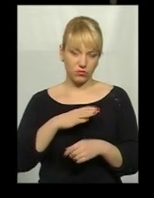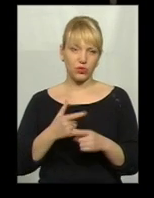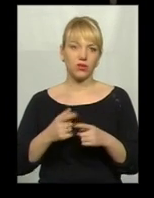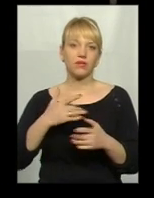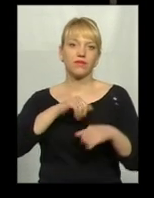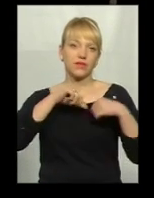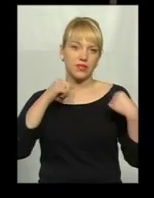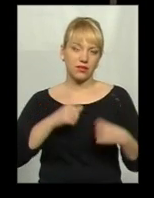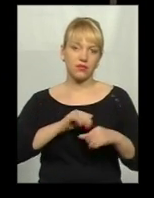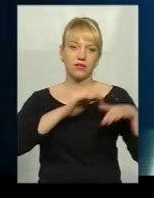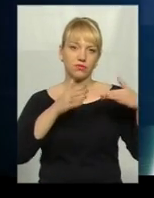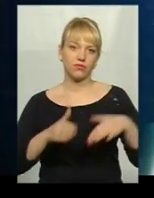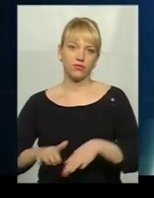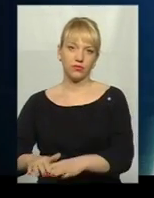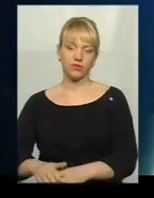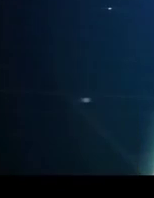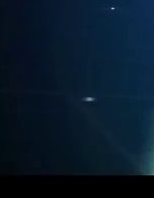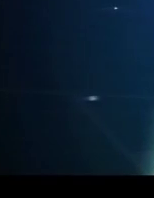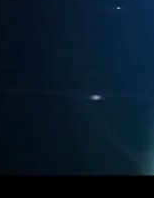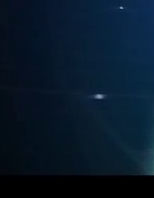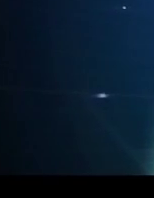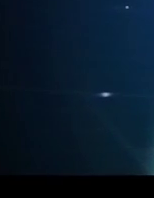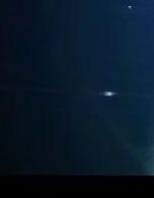серці подільських товтр?